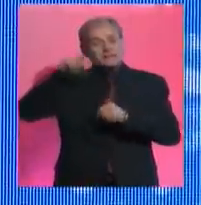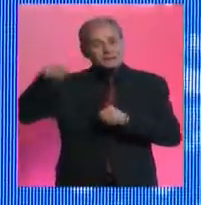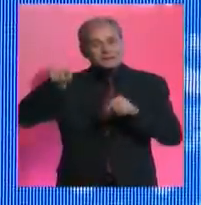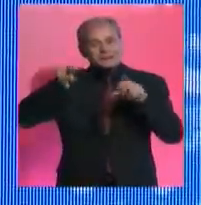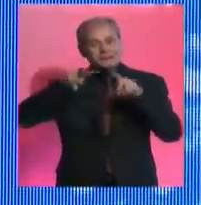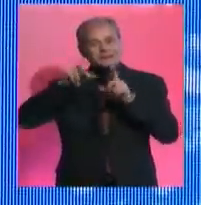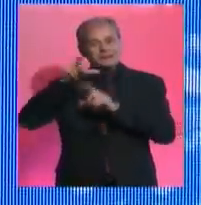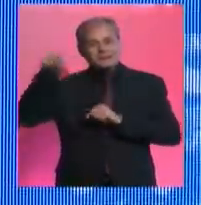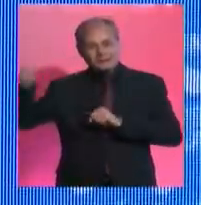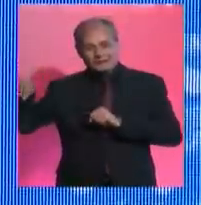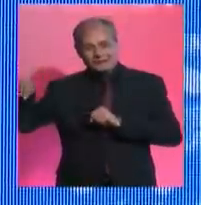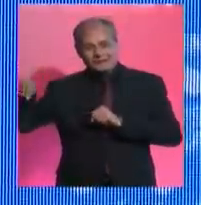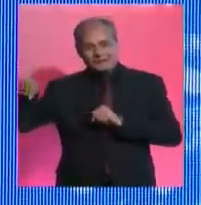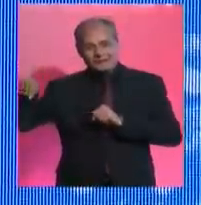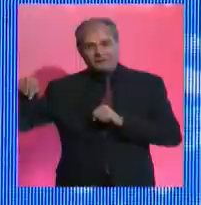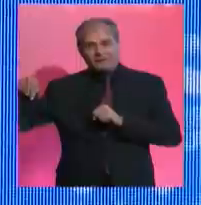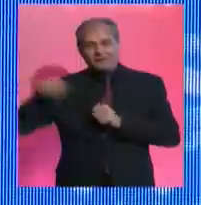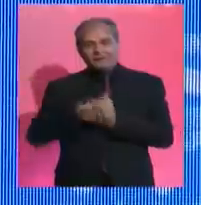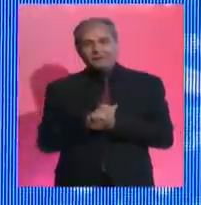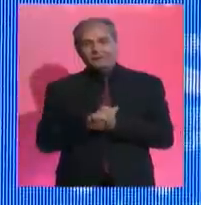partisi protokolünün